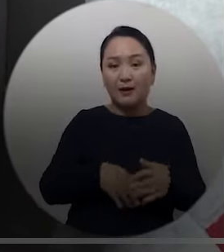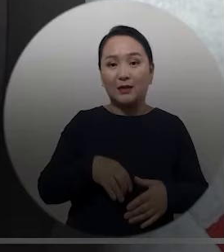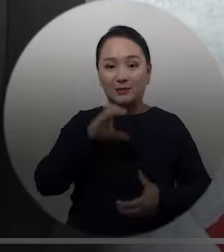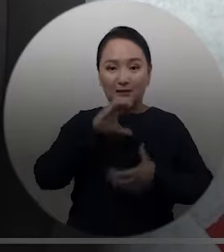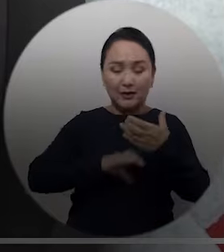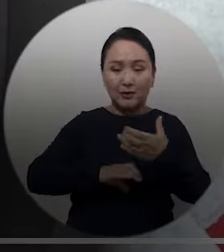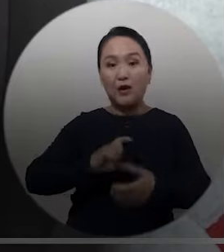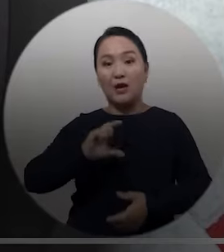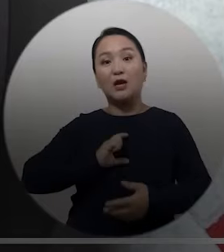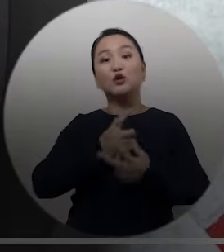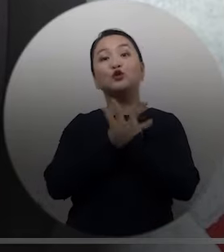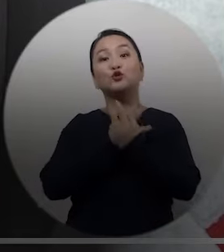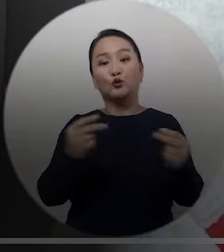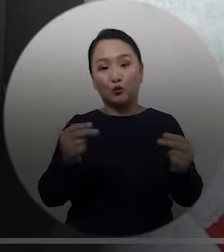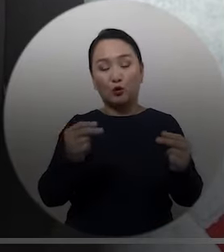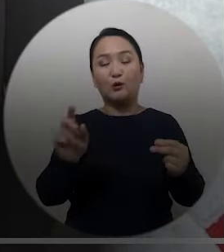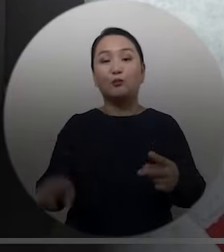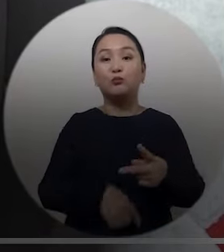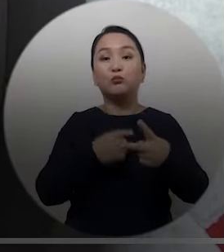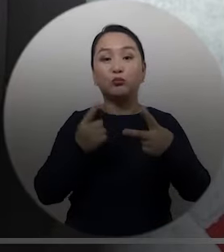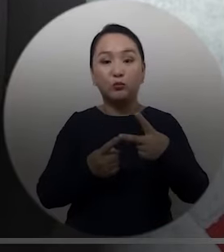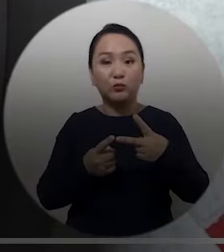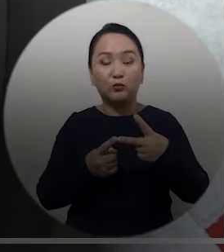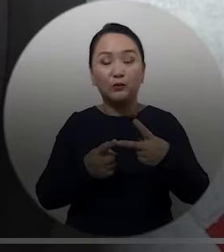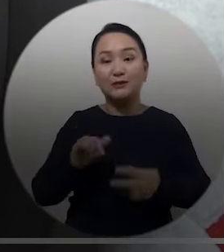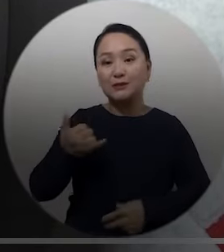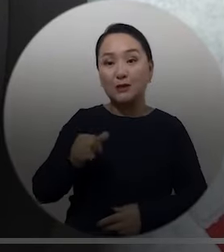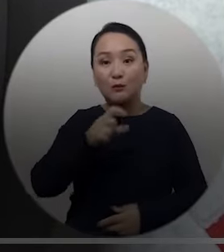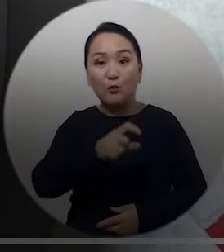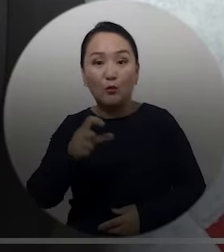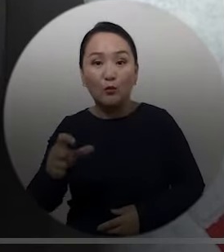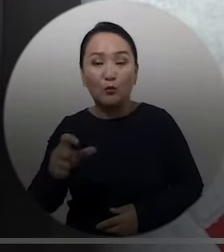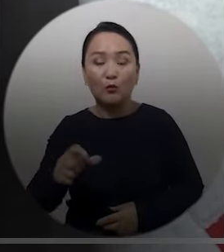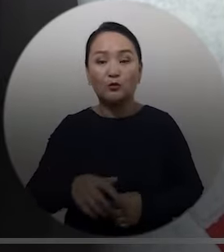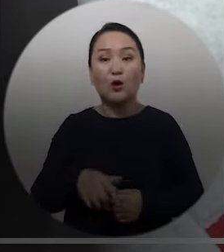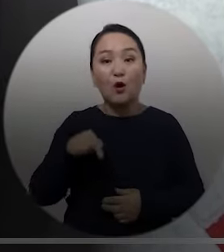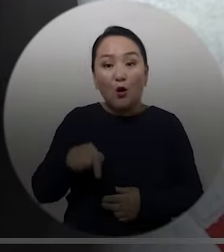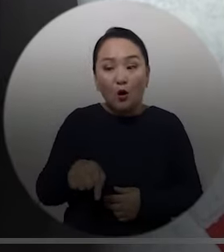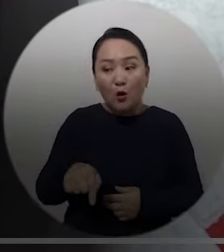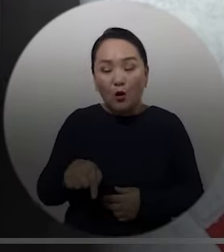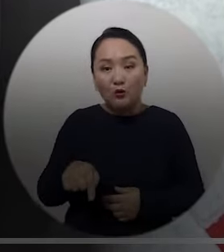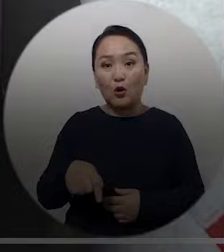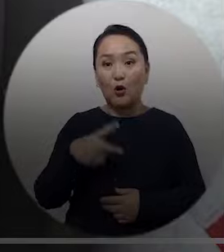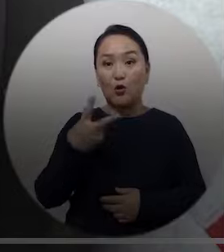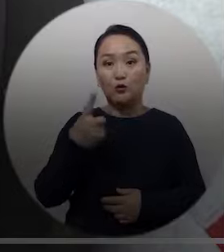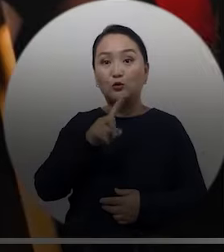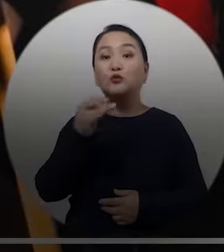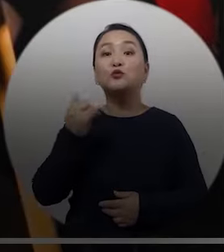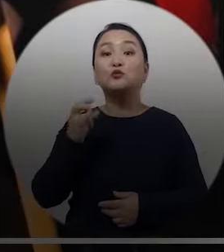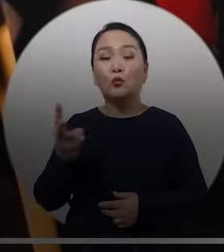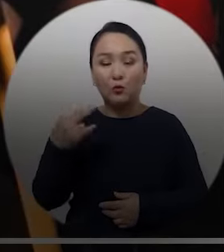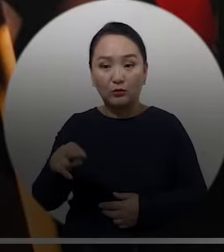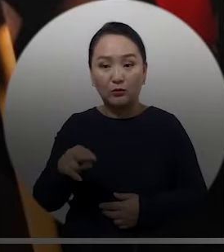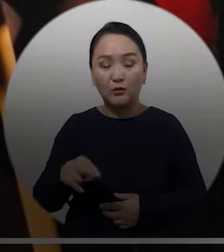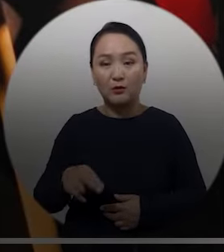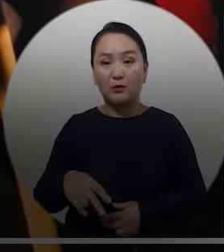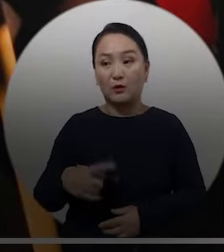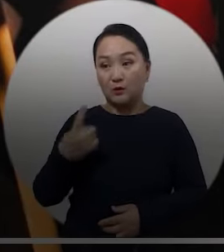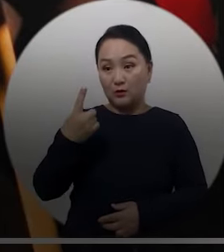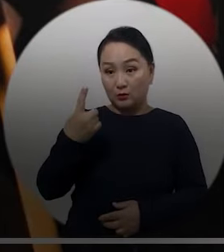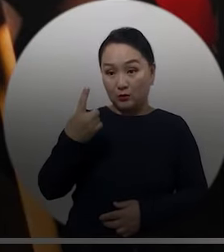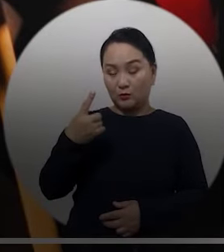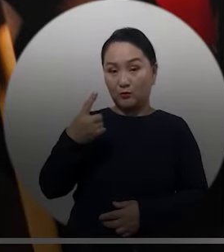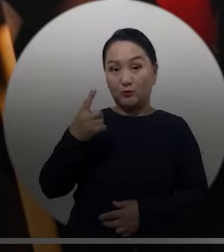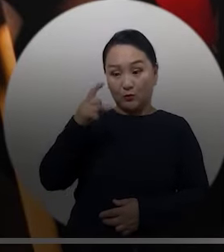санхүүгийн эрх чөлөөнд хүрээ. А дээрэс нь одоо зарим хүмүүс одоо ингээд одоо өнөөдрийн энэ 21-р зуунд бол хүний нэг